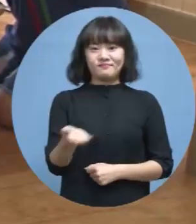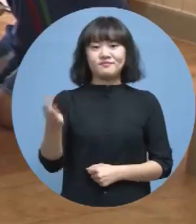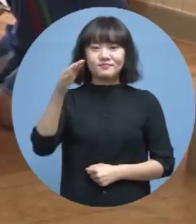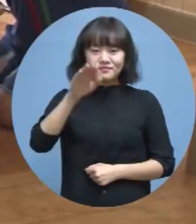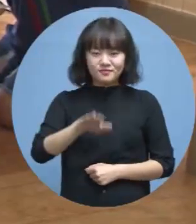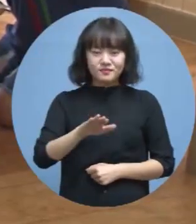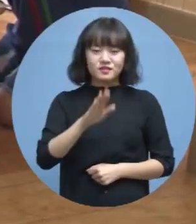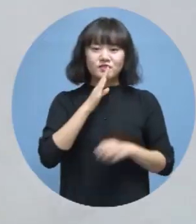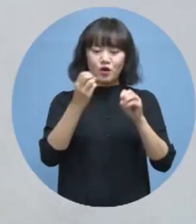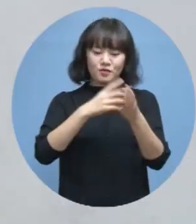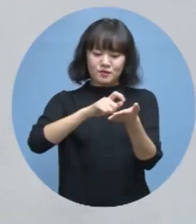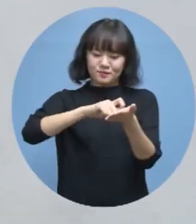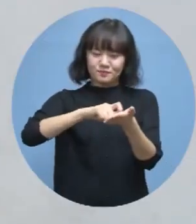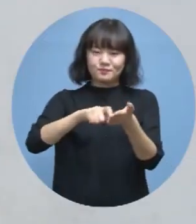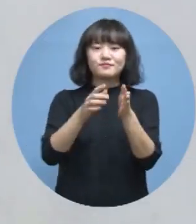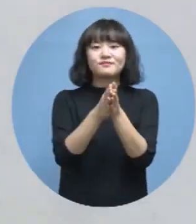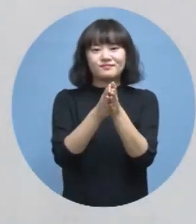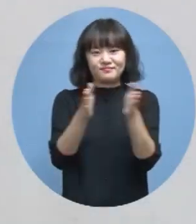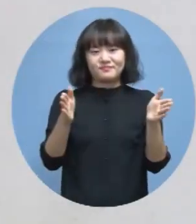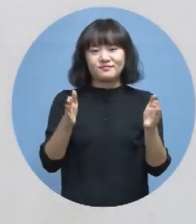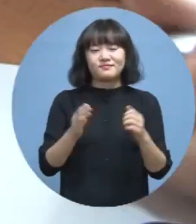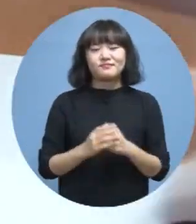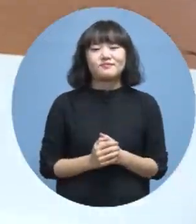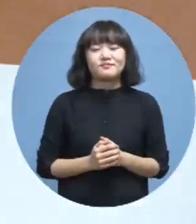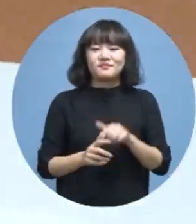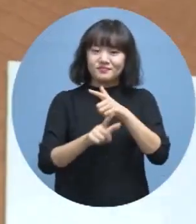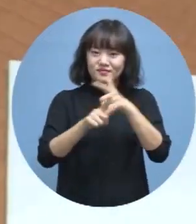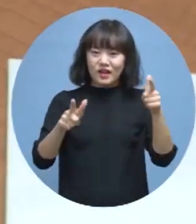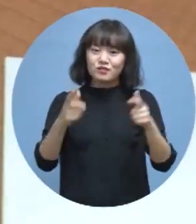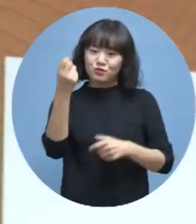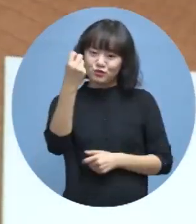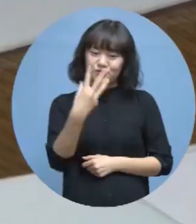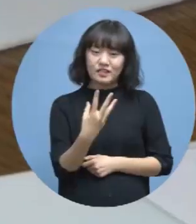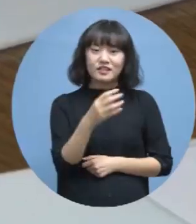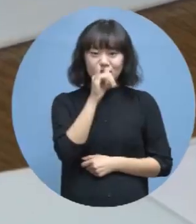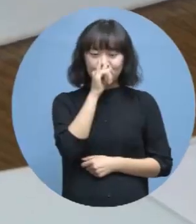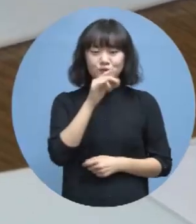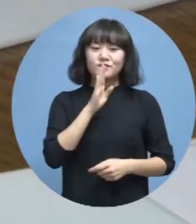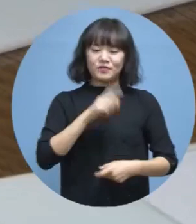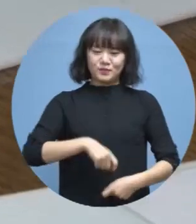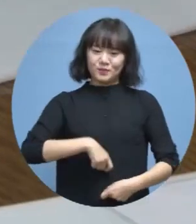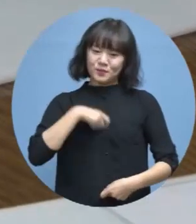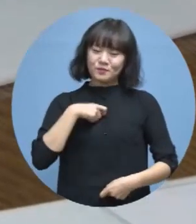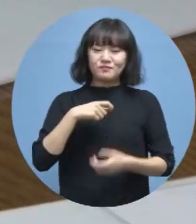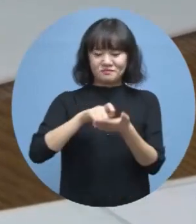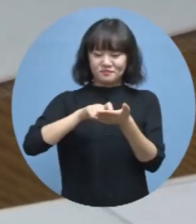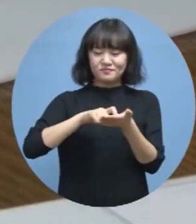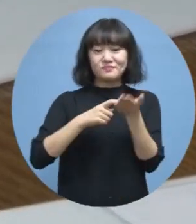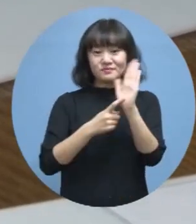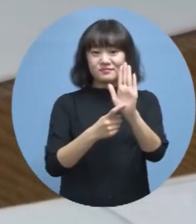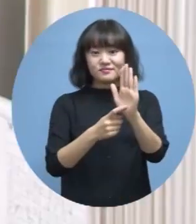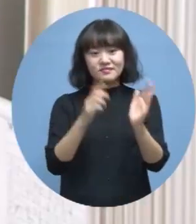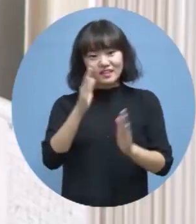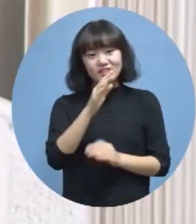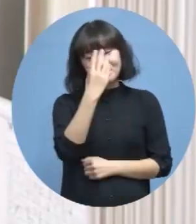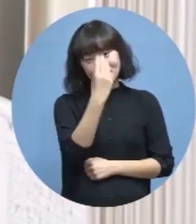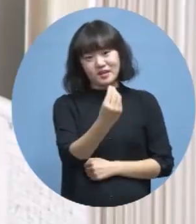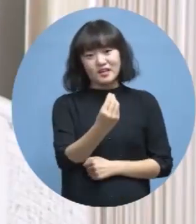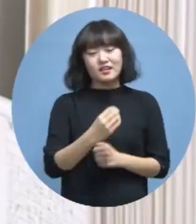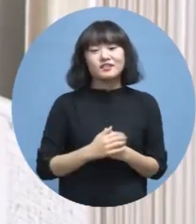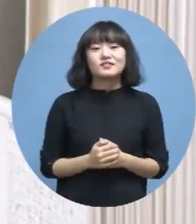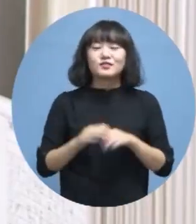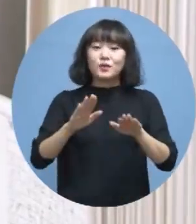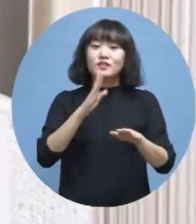하지만 일단 답을 적기 시작하는데요. 다양한 숫자가 나오고 솔직한 답도 눈에 띕니다.